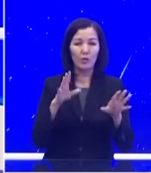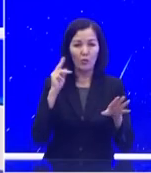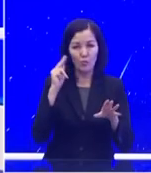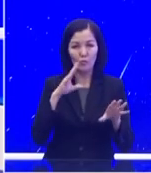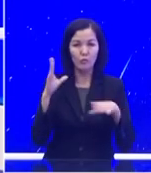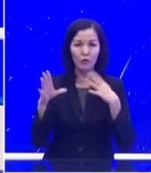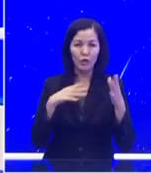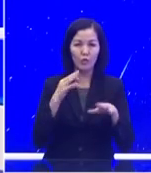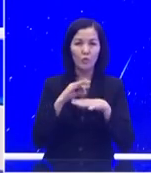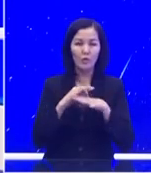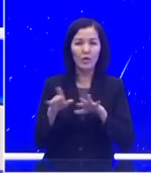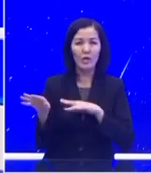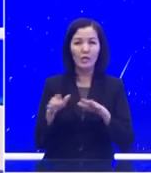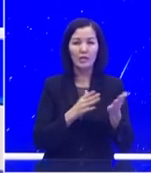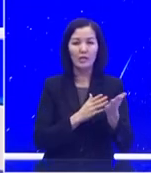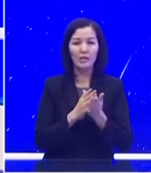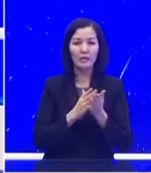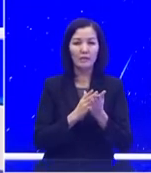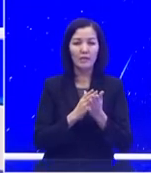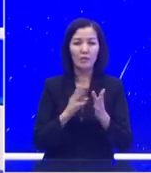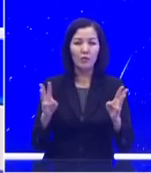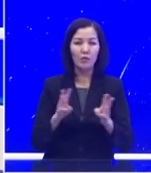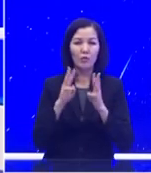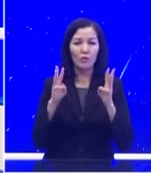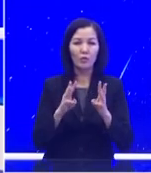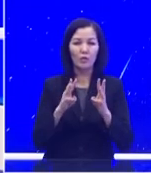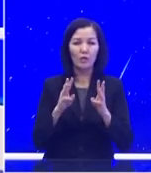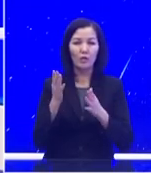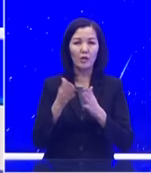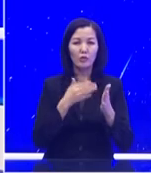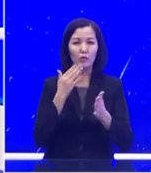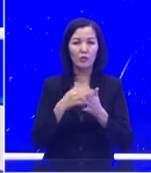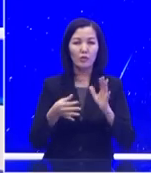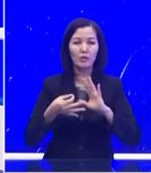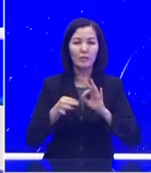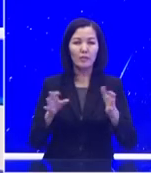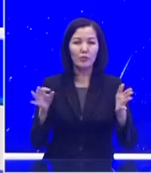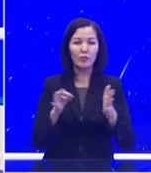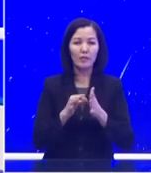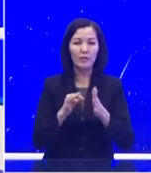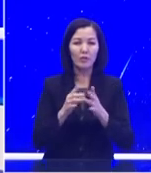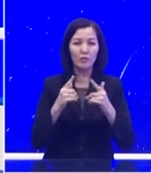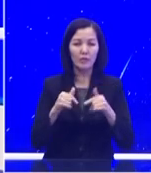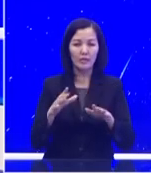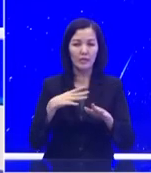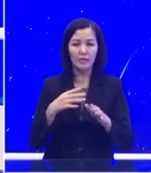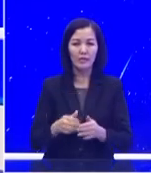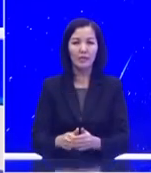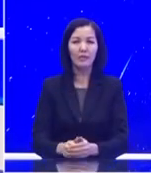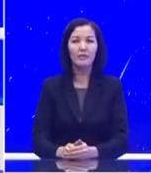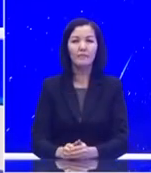тактикалық жаттығы өтті. Шара қызметкерлердің жалынды жою бойынша іс-әрекеттерін пысықтау мақсатында